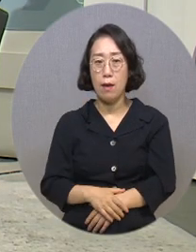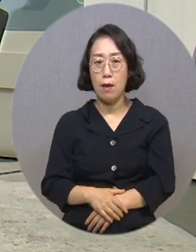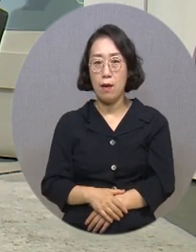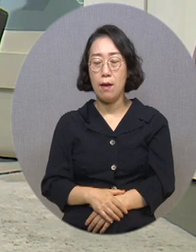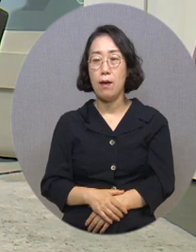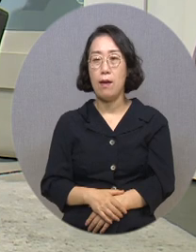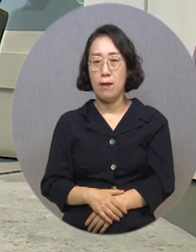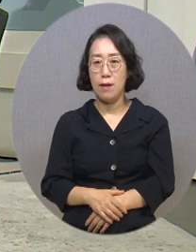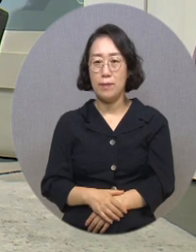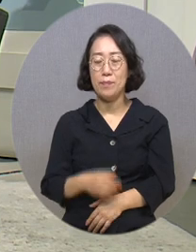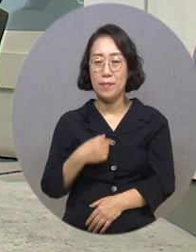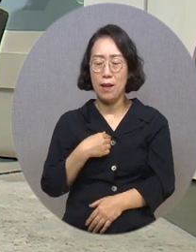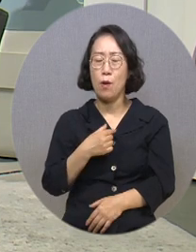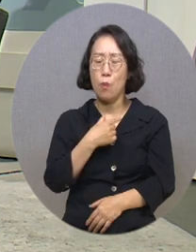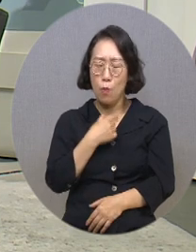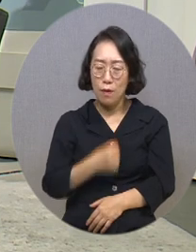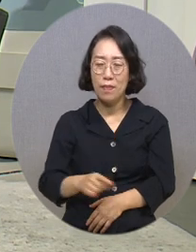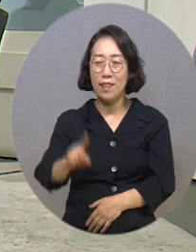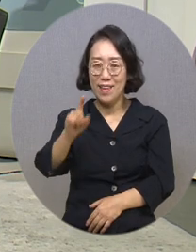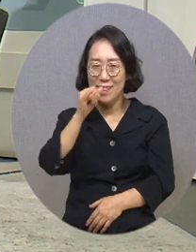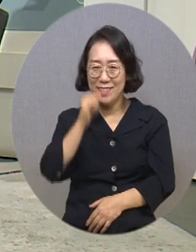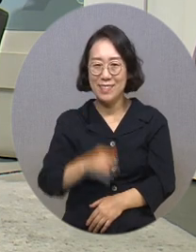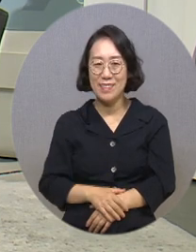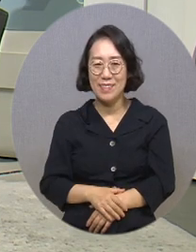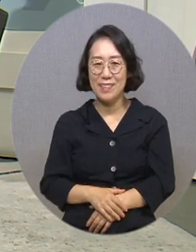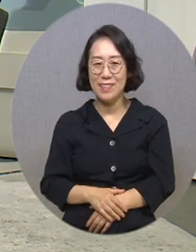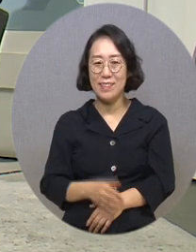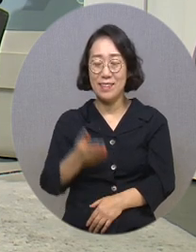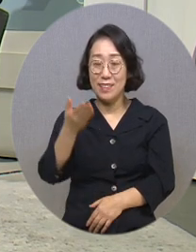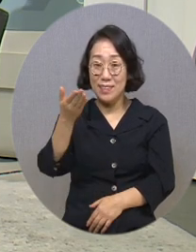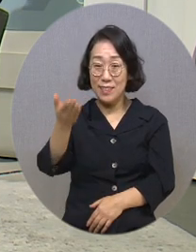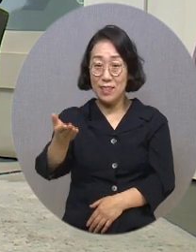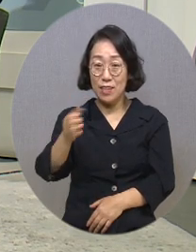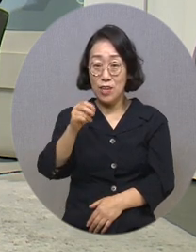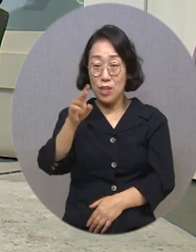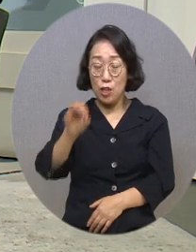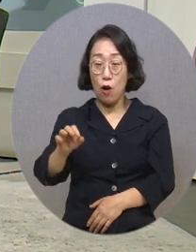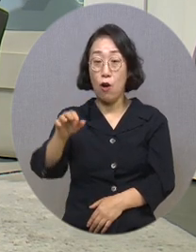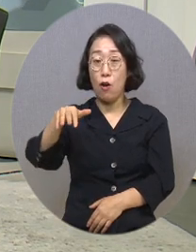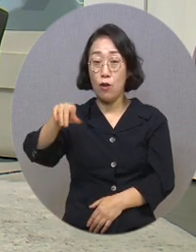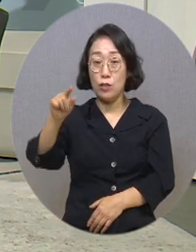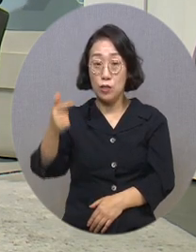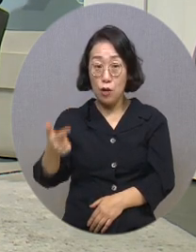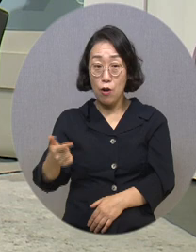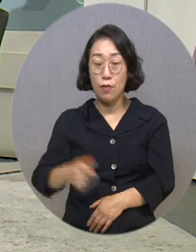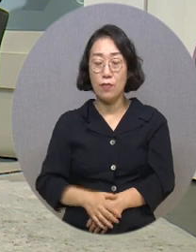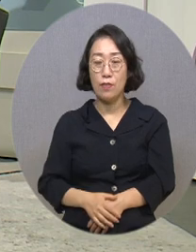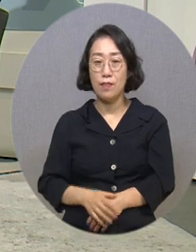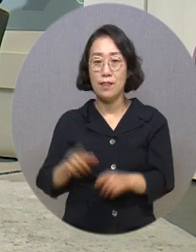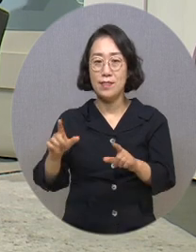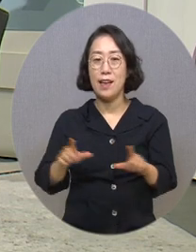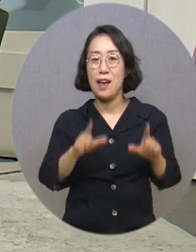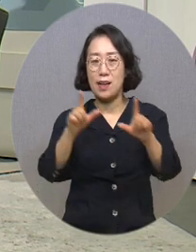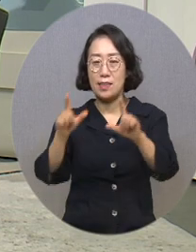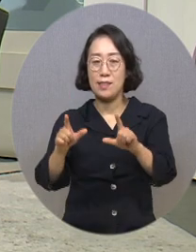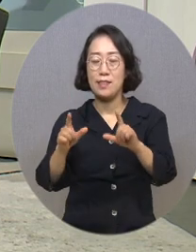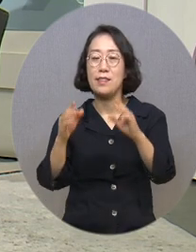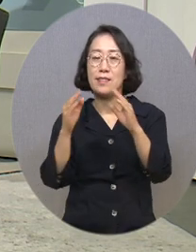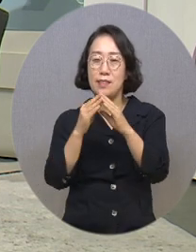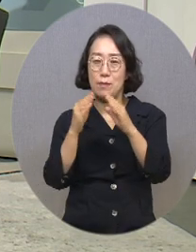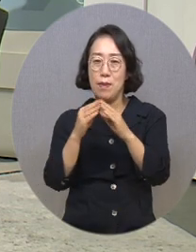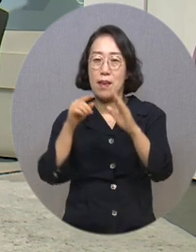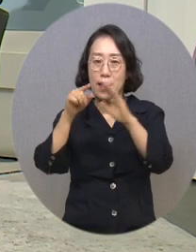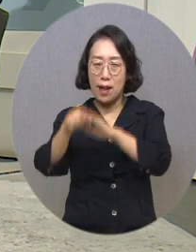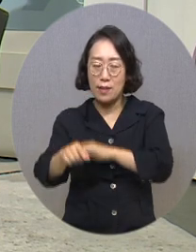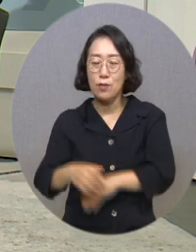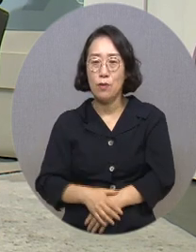저 소원이 하나 있는데요. 저기 영천에 생가에 영천에 사시는 집에 한번 가는 게 소원이라고